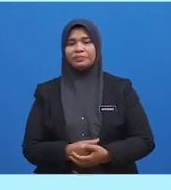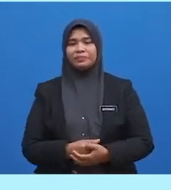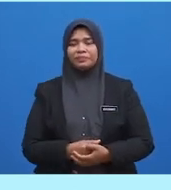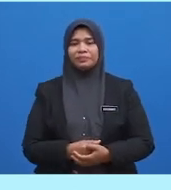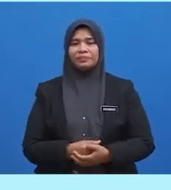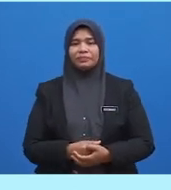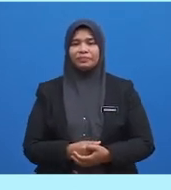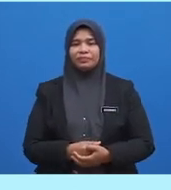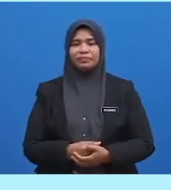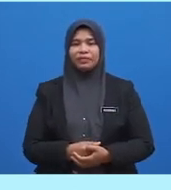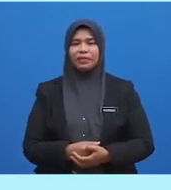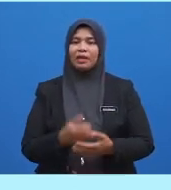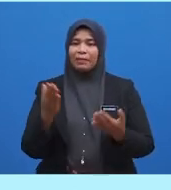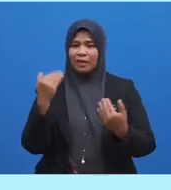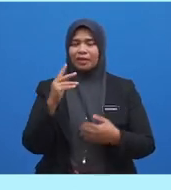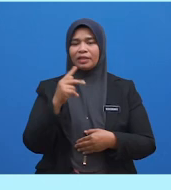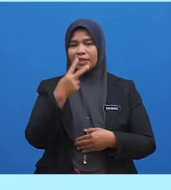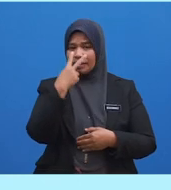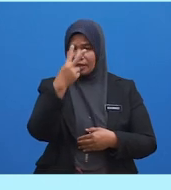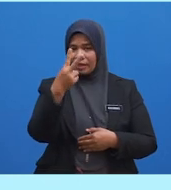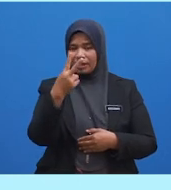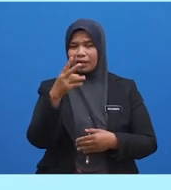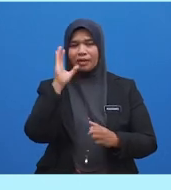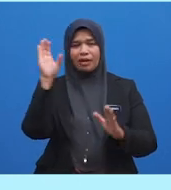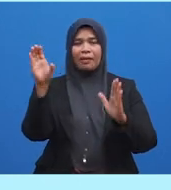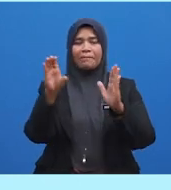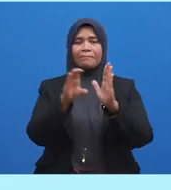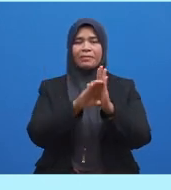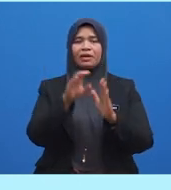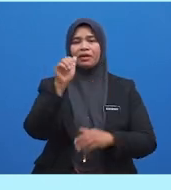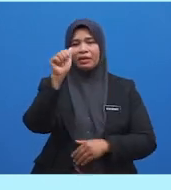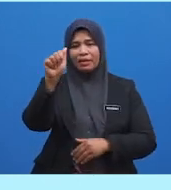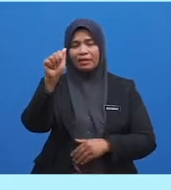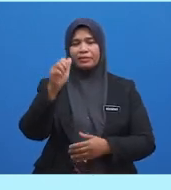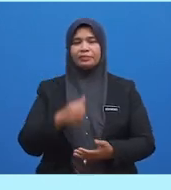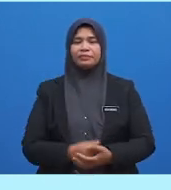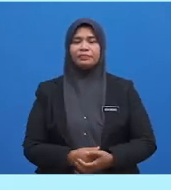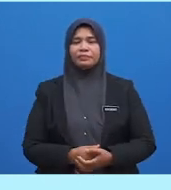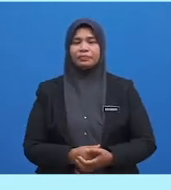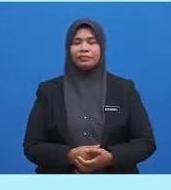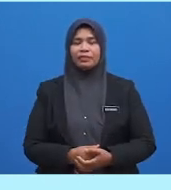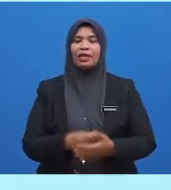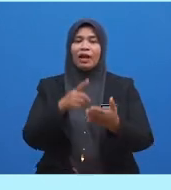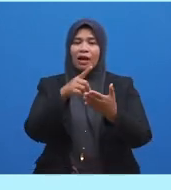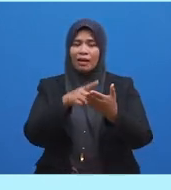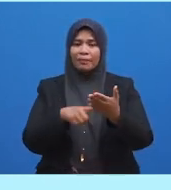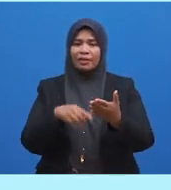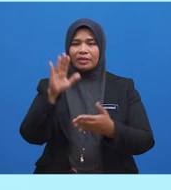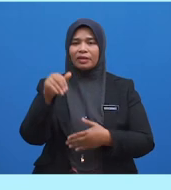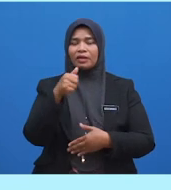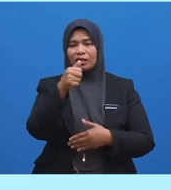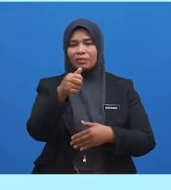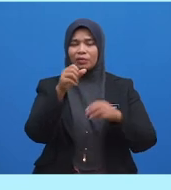Hai Mimi kita lihat gambar Hei apa yang